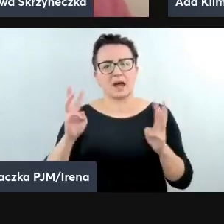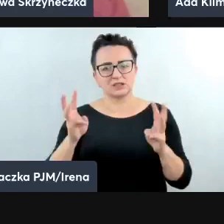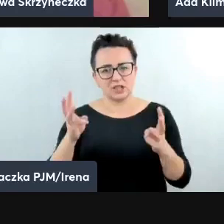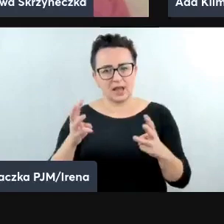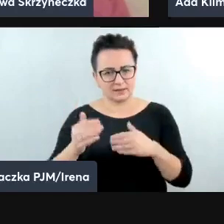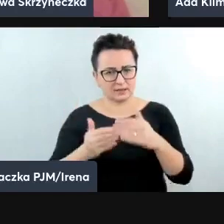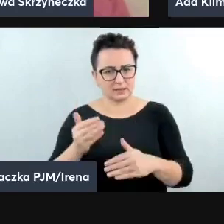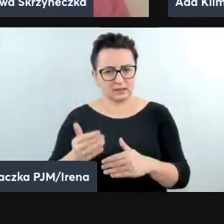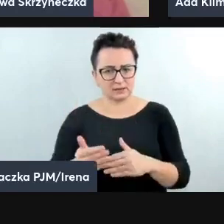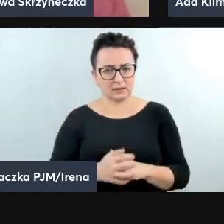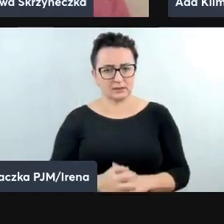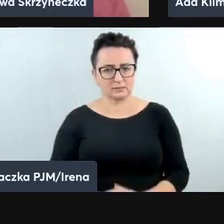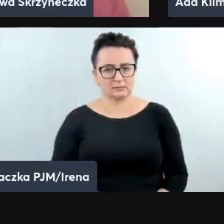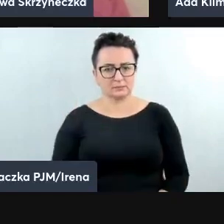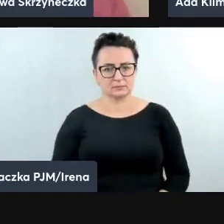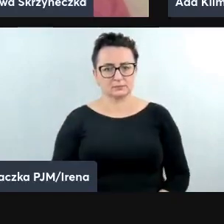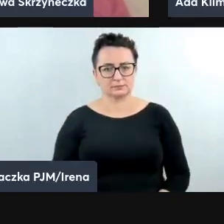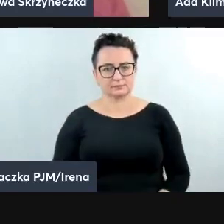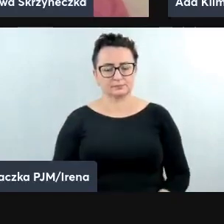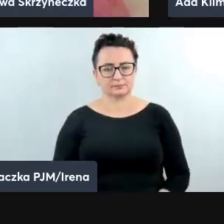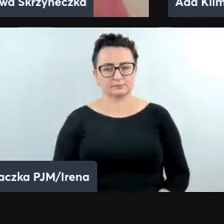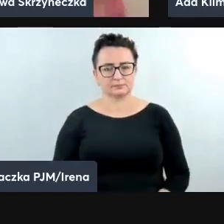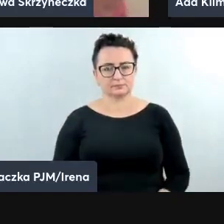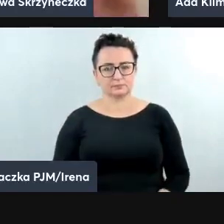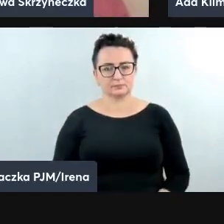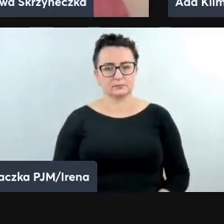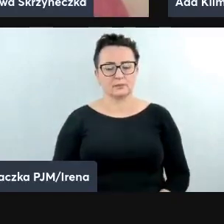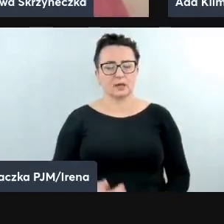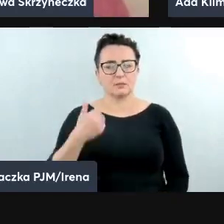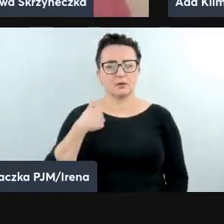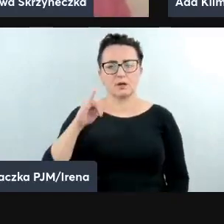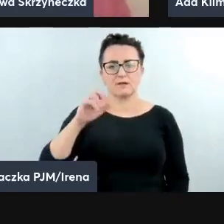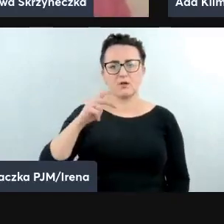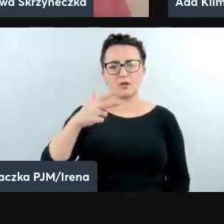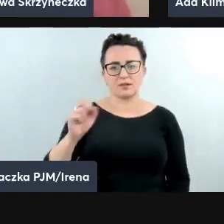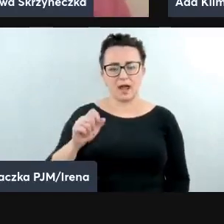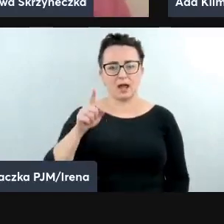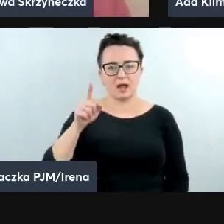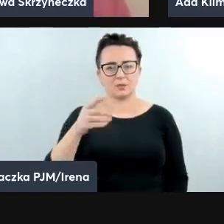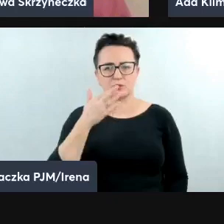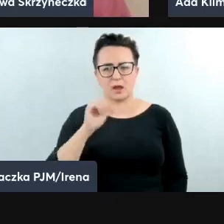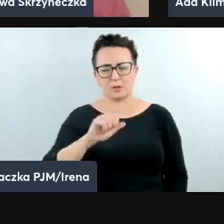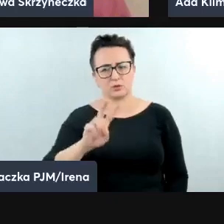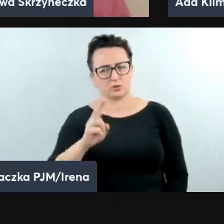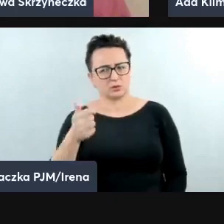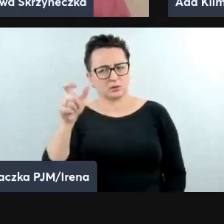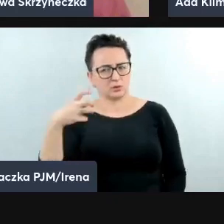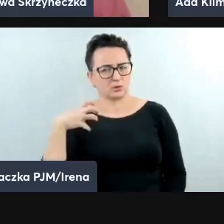pamiętam, że wtedy Iwona Chmura-Rutkowska mówiła o tym, chyba, albo któraś inna gościni, o tym, że super